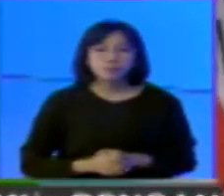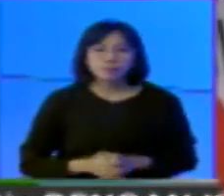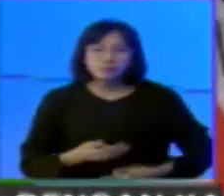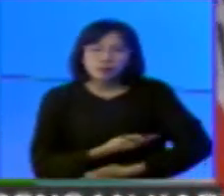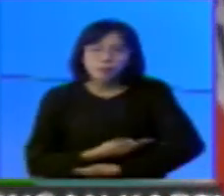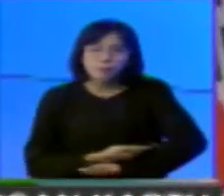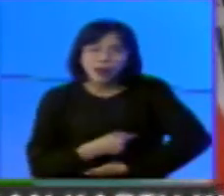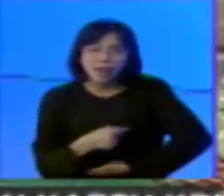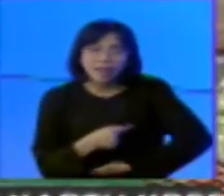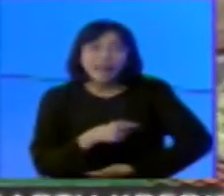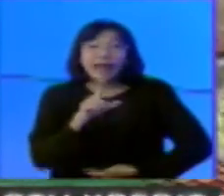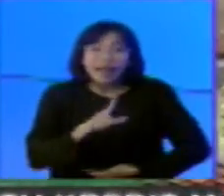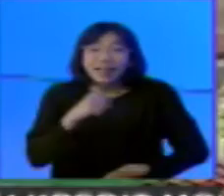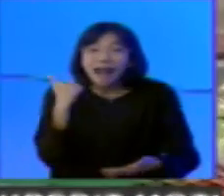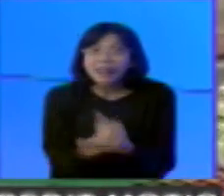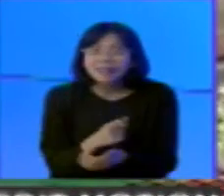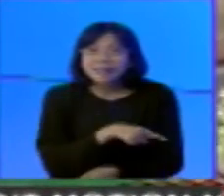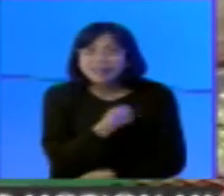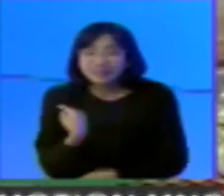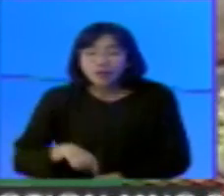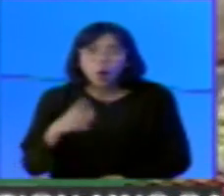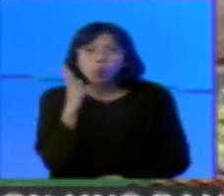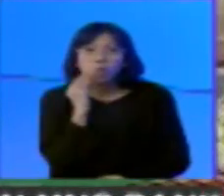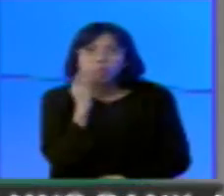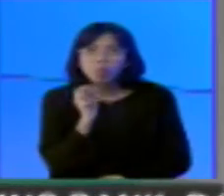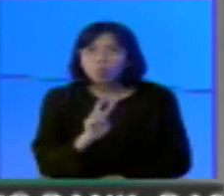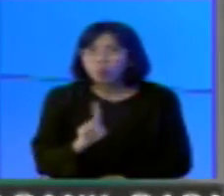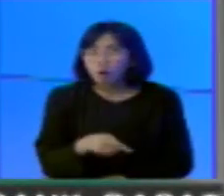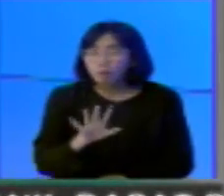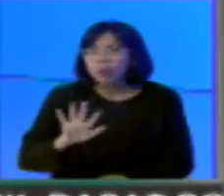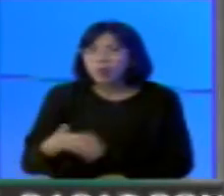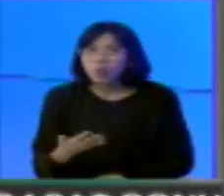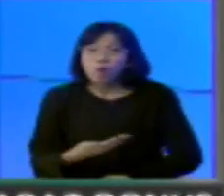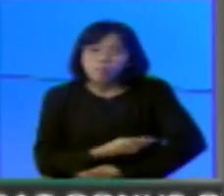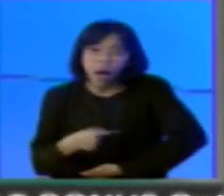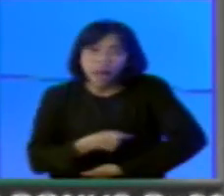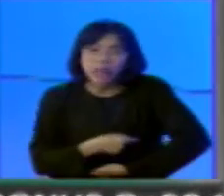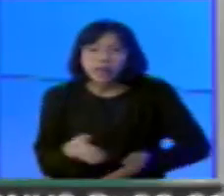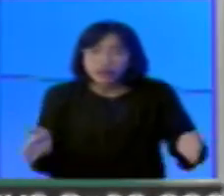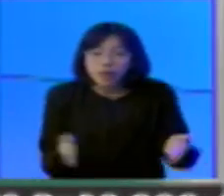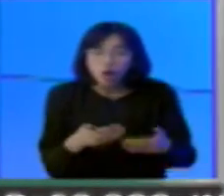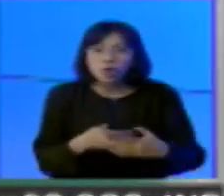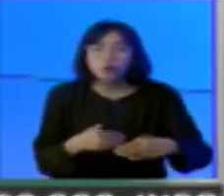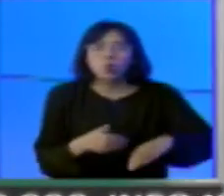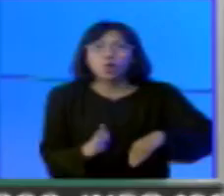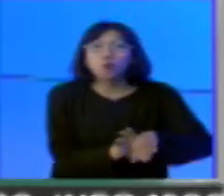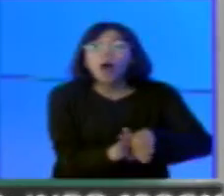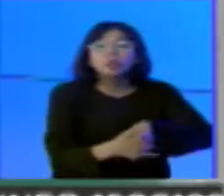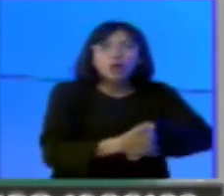Balita L, warga negara Cina berusia 2,5 tahun ini masih dirawat di ruang isolasi Irina Rumah Sakit Profesor Dr. Kando